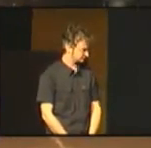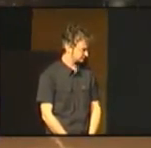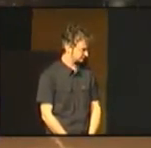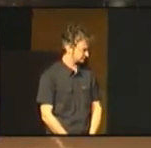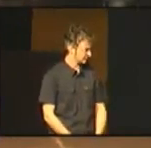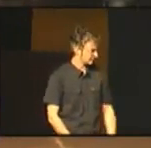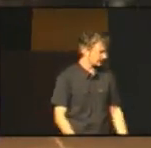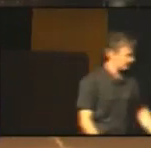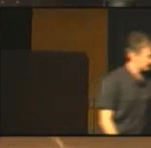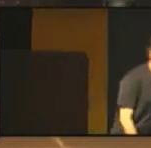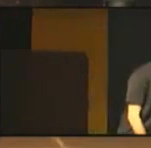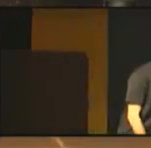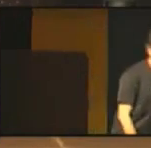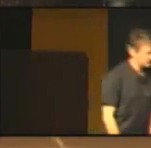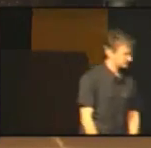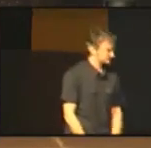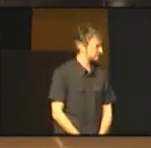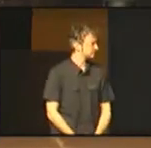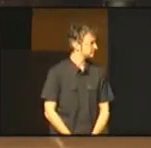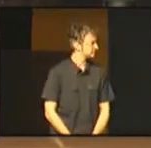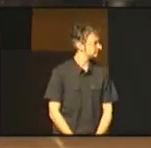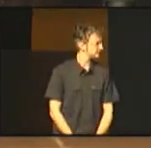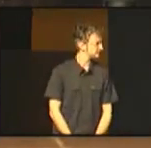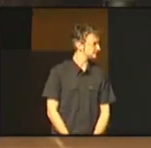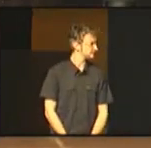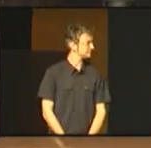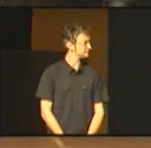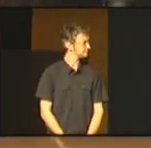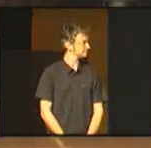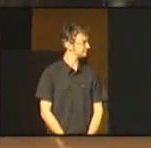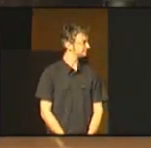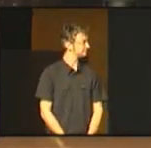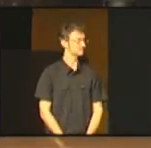No, així no, sembla que va per... No. Sí?